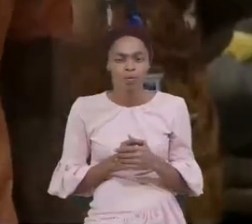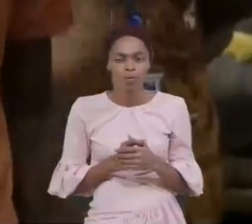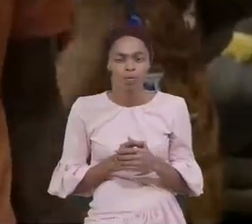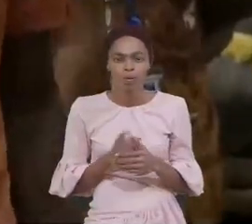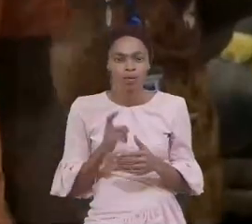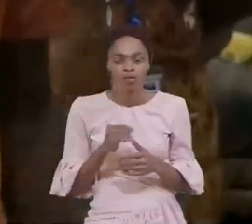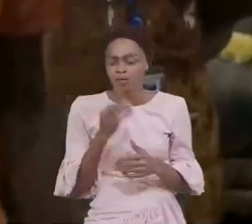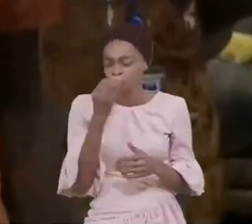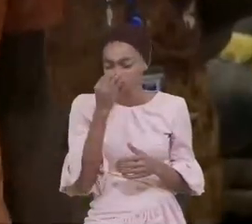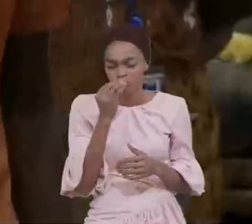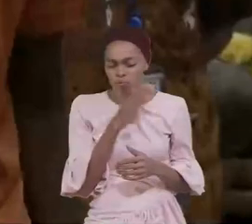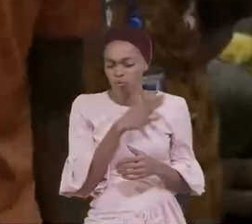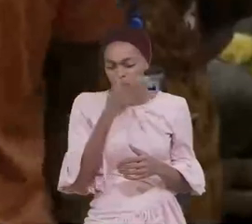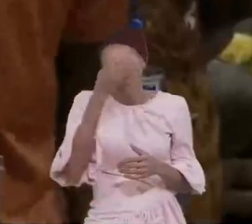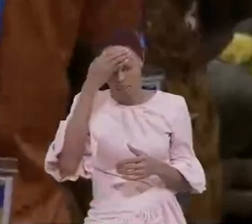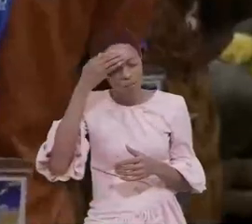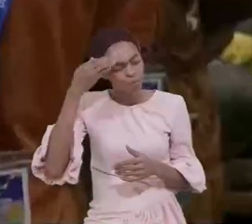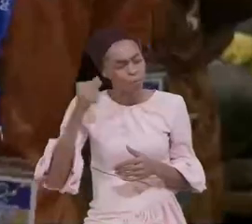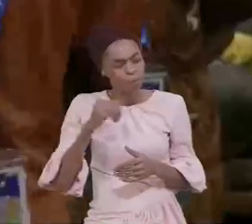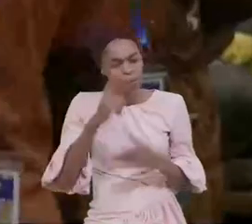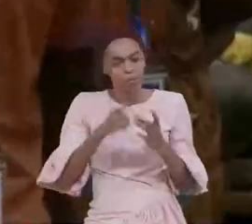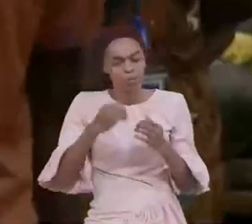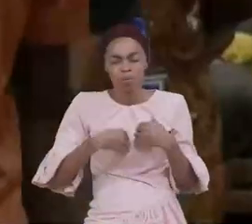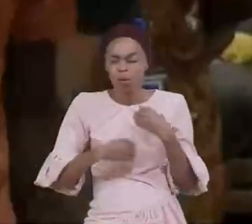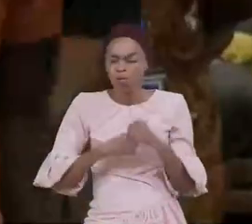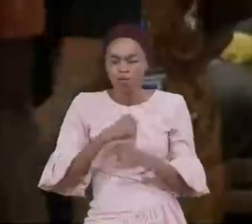Oubliez ce dont vous avez souffert.